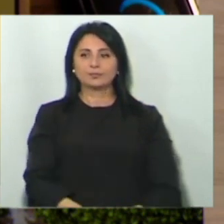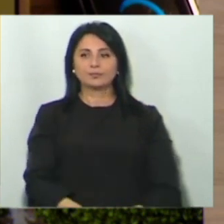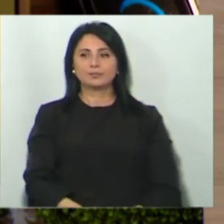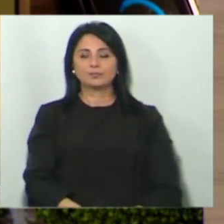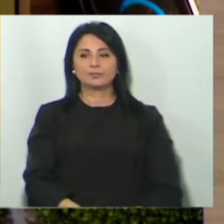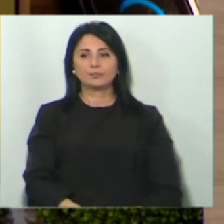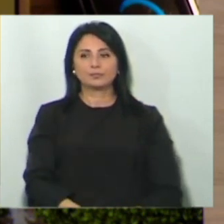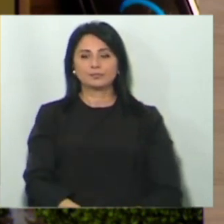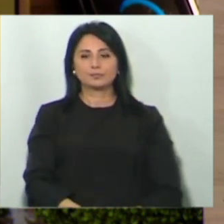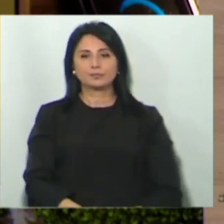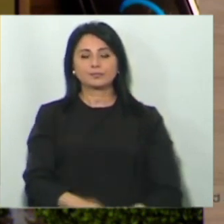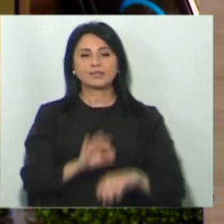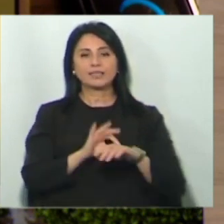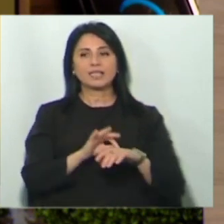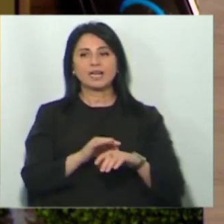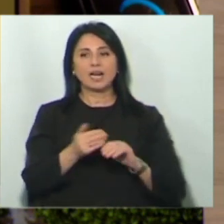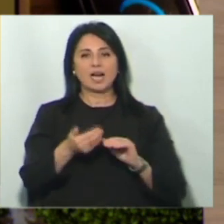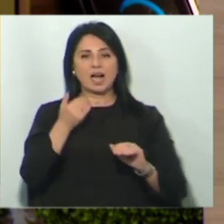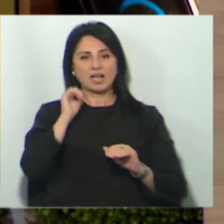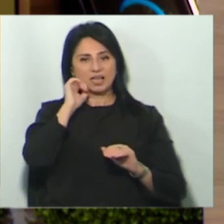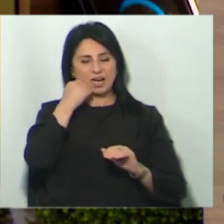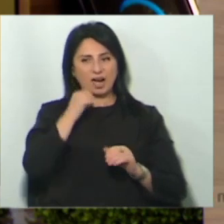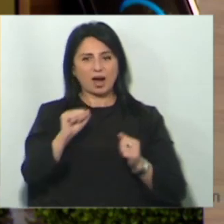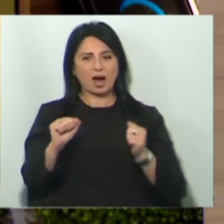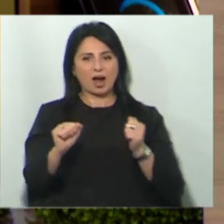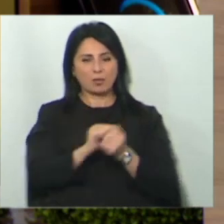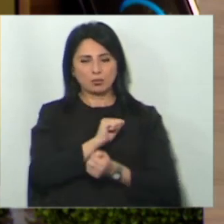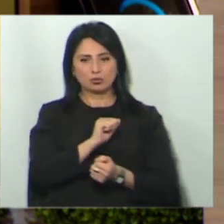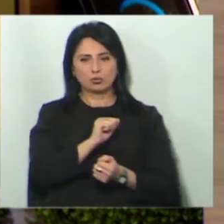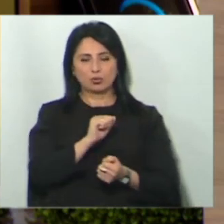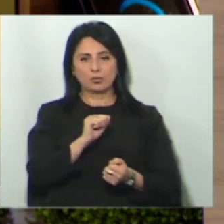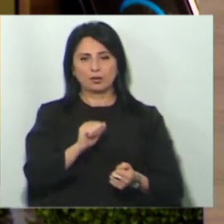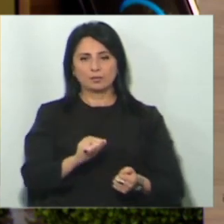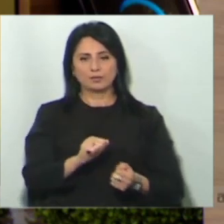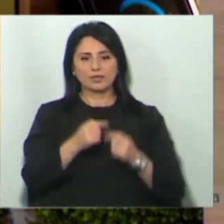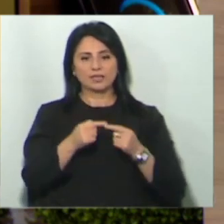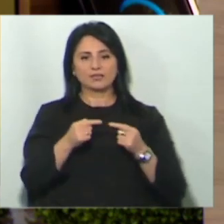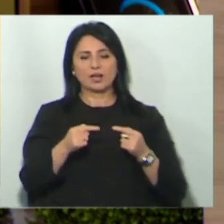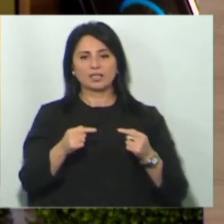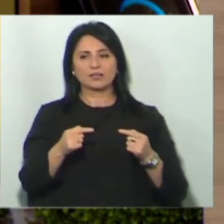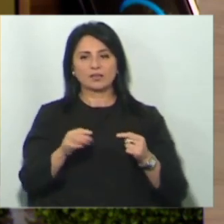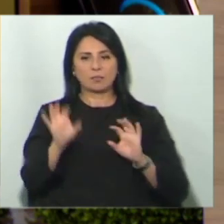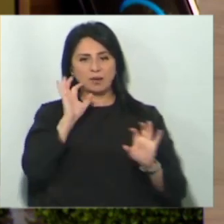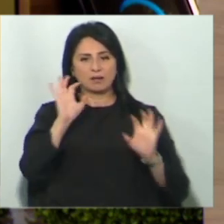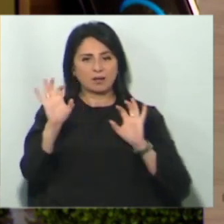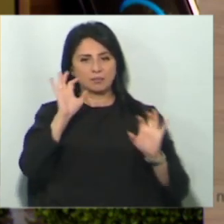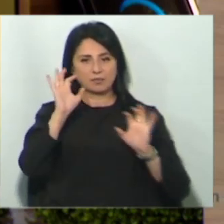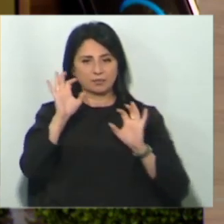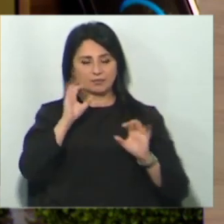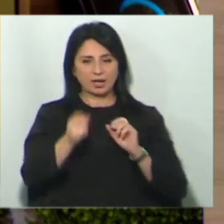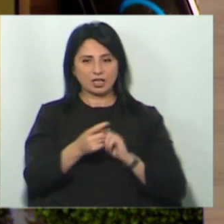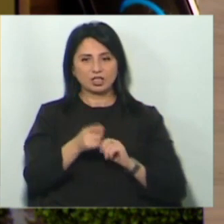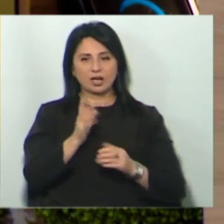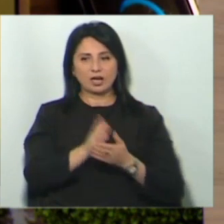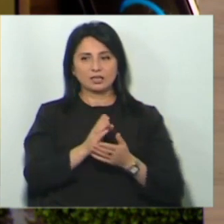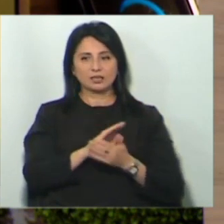დამოკიდებულებაც. დრო. კანის ნაადრევ დაბერება, გამოშრობა, სხვადასხვა პიგმენტური ლაქების გაჩენა, ეს